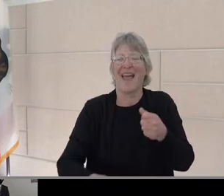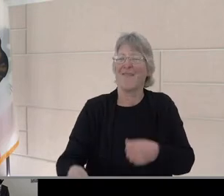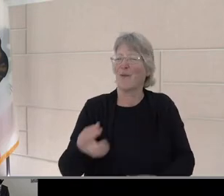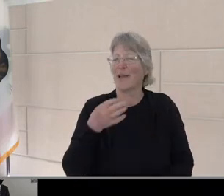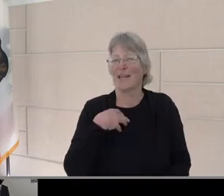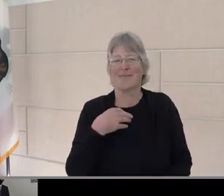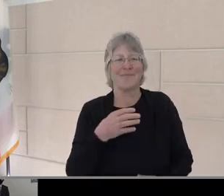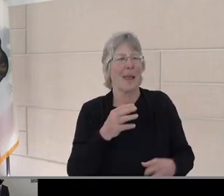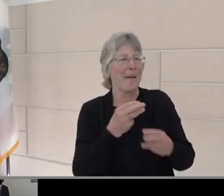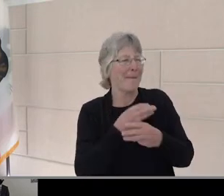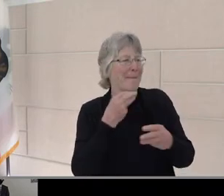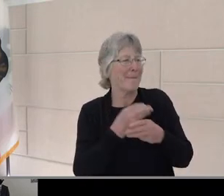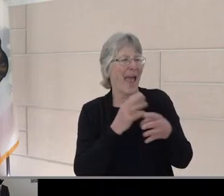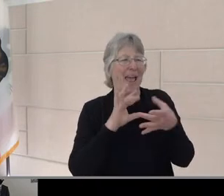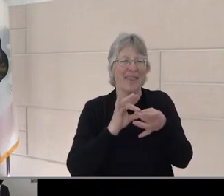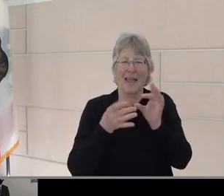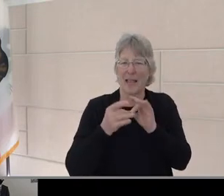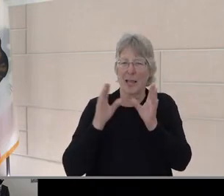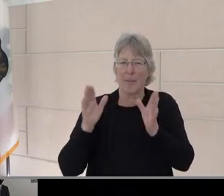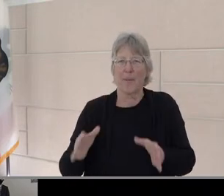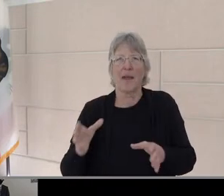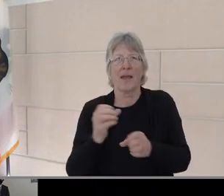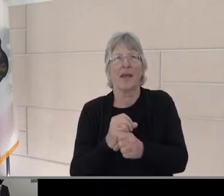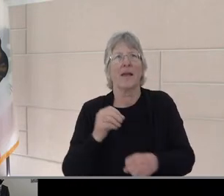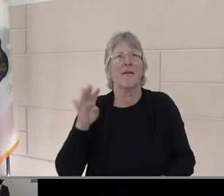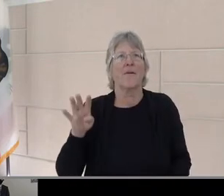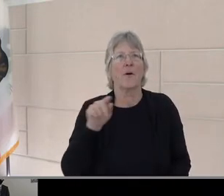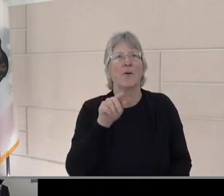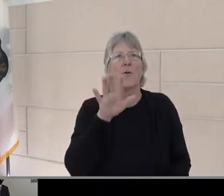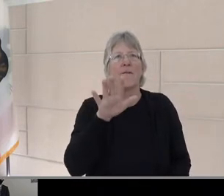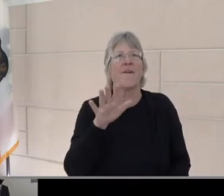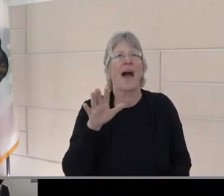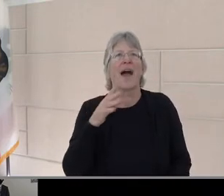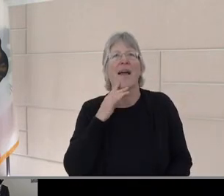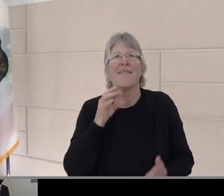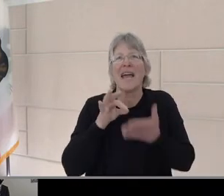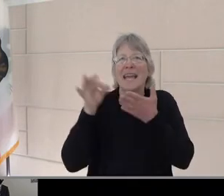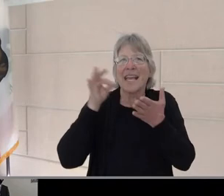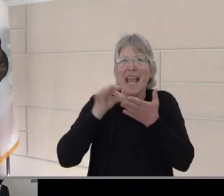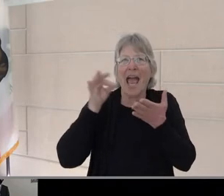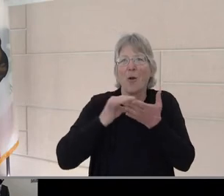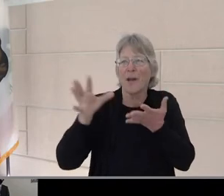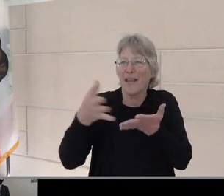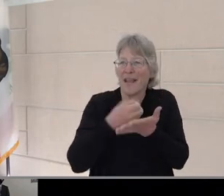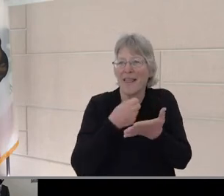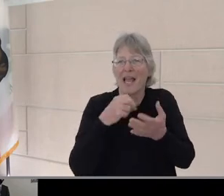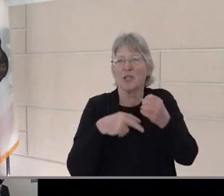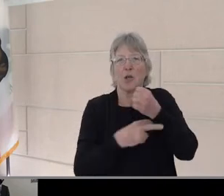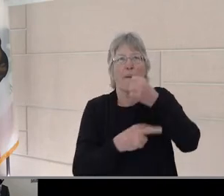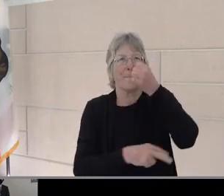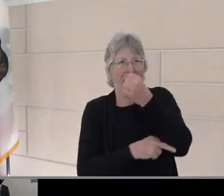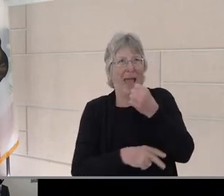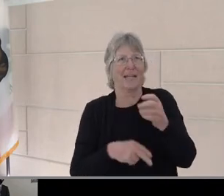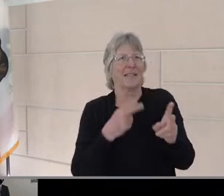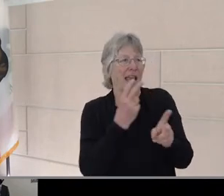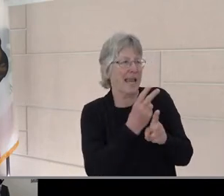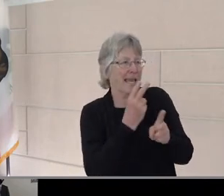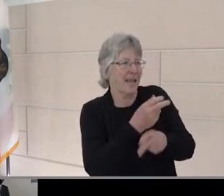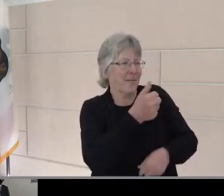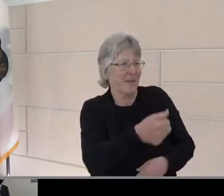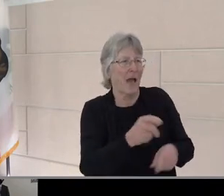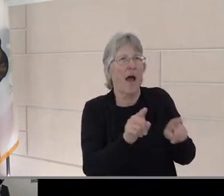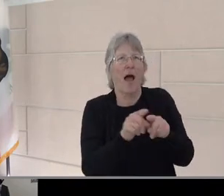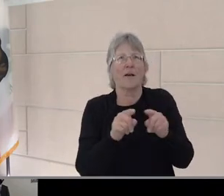អឺគ្រប់អឺអ្នកដែលចូលរួមក្នុងកម្មវិធី Mathlompian ដើម្បីធ្វើឲ្យពួកគេនឹងមានប្រសិទ្